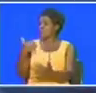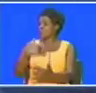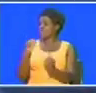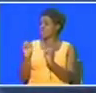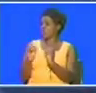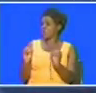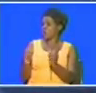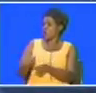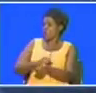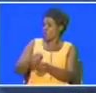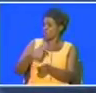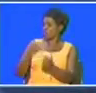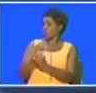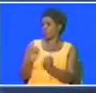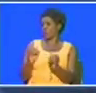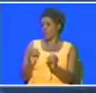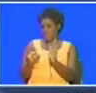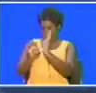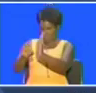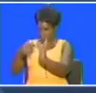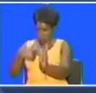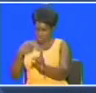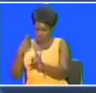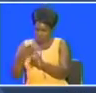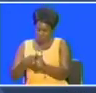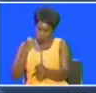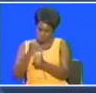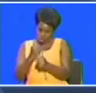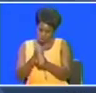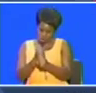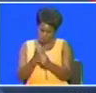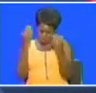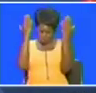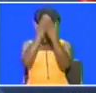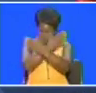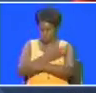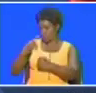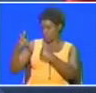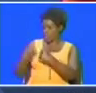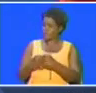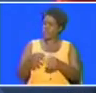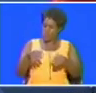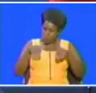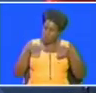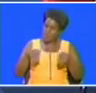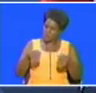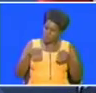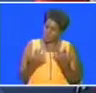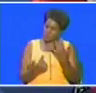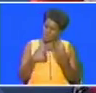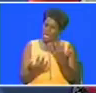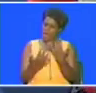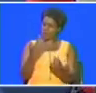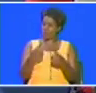Jamani, iwapo mke anafanya kazi, natoka kama sasa mimi nimetoka kazini saa 2 usiku, mtu ataketi tu ufike saa 3 saa 4 ndio upike ilhali